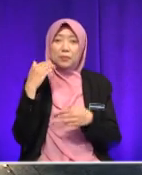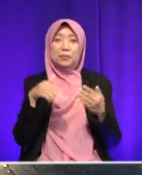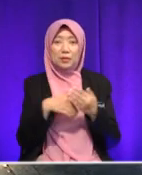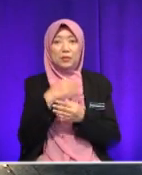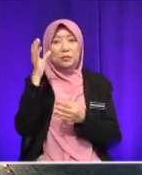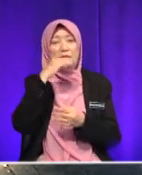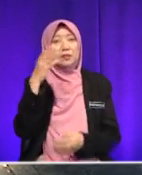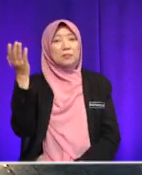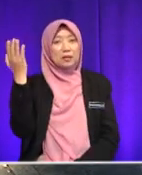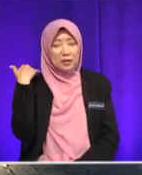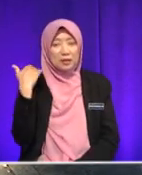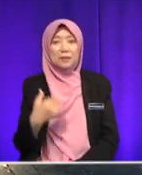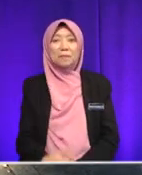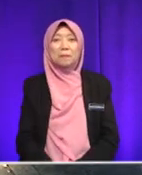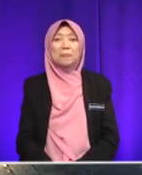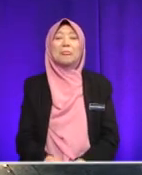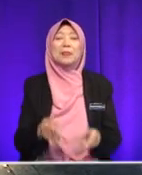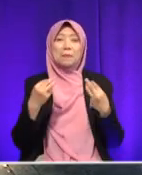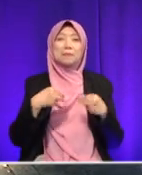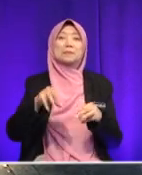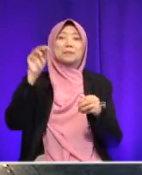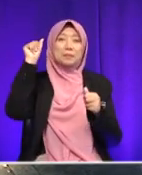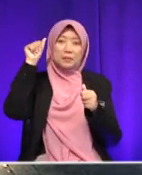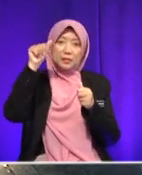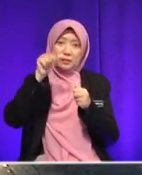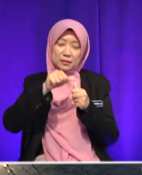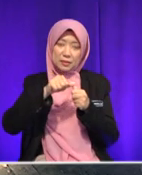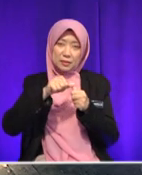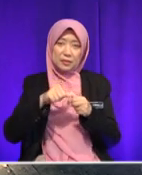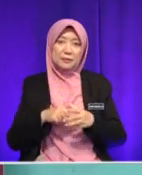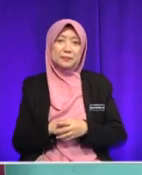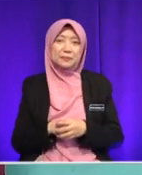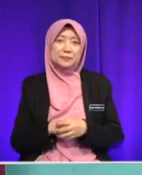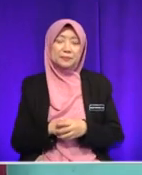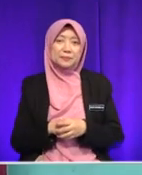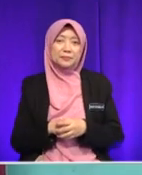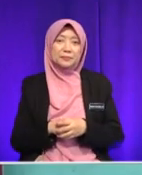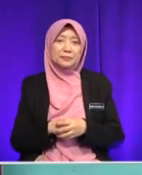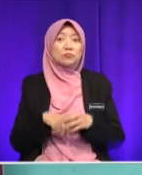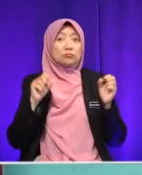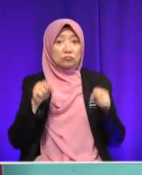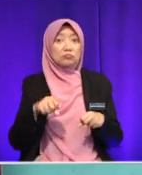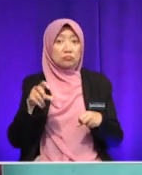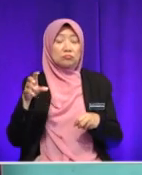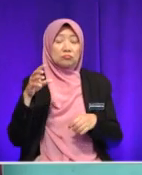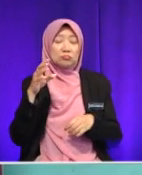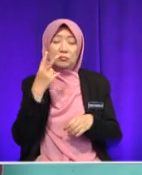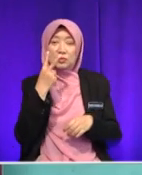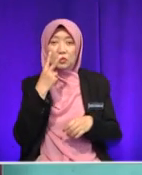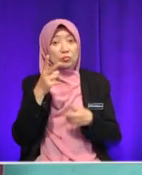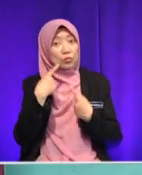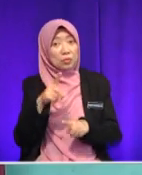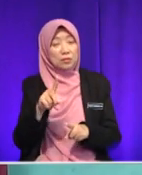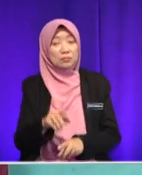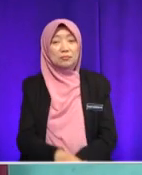Bagus Nisa. Baik. Nisa dah already masih mengingat. Masih mengingat. Okay, jadi, mungkin kita boleh dengar jawapan daripada murid kita?